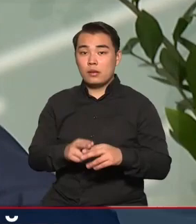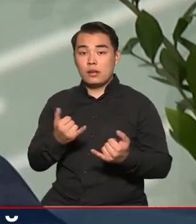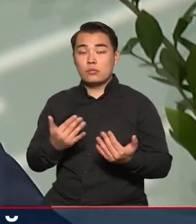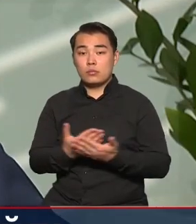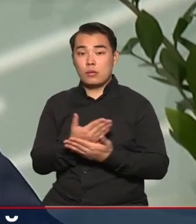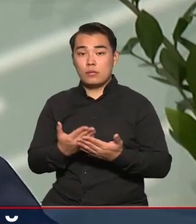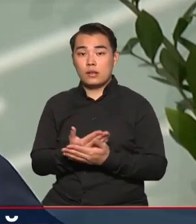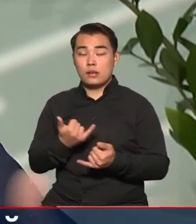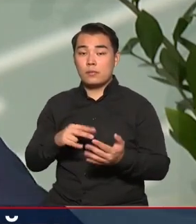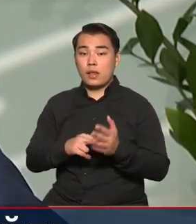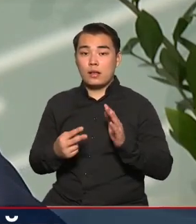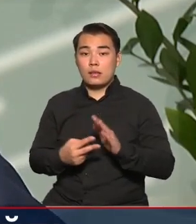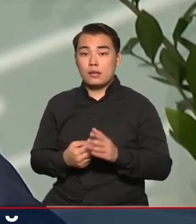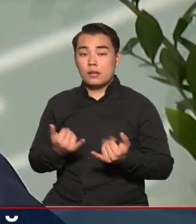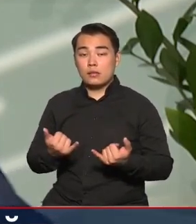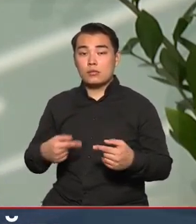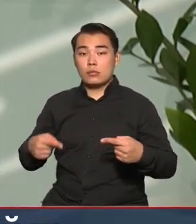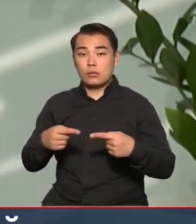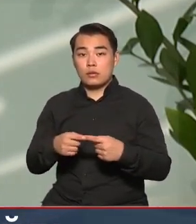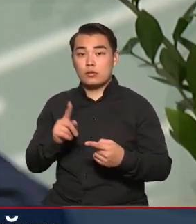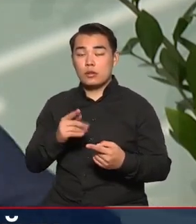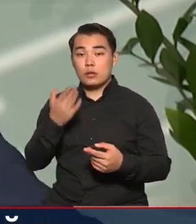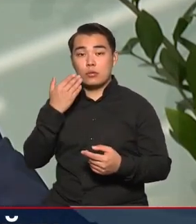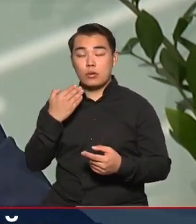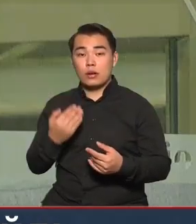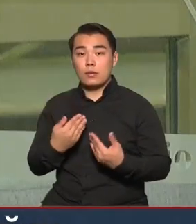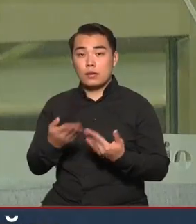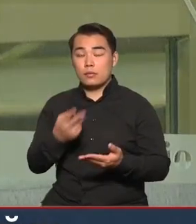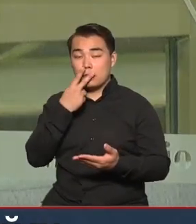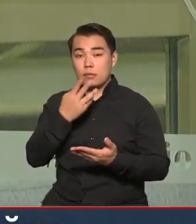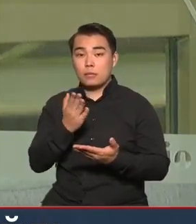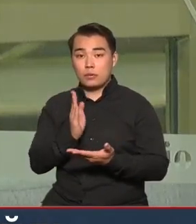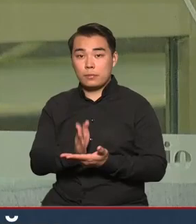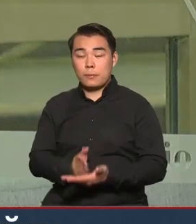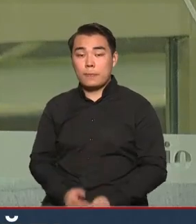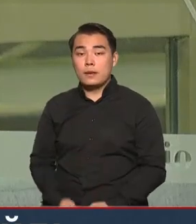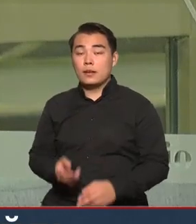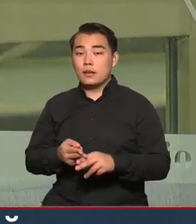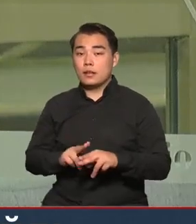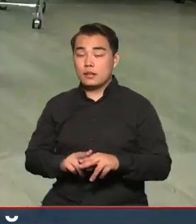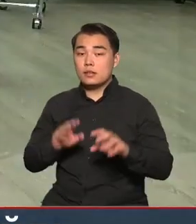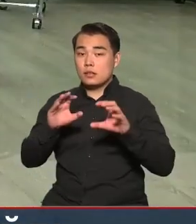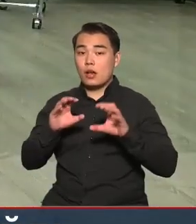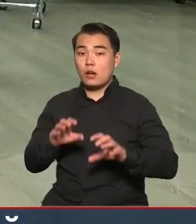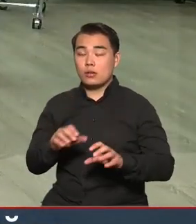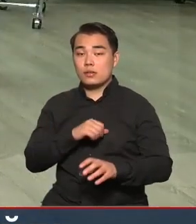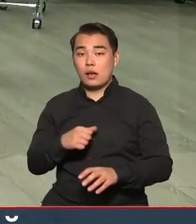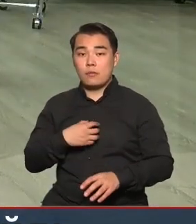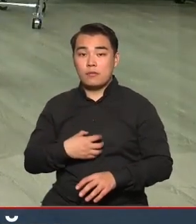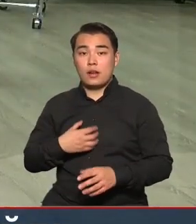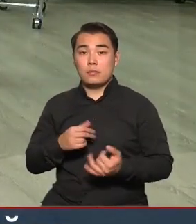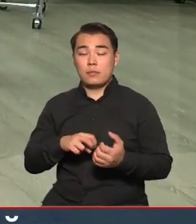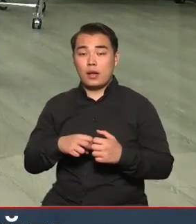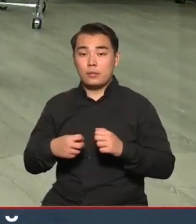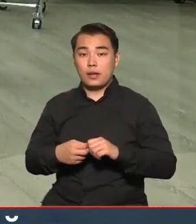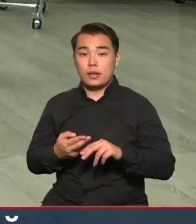алу аясында белгілі бір жаңағы жеңілдіктер қарастырылады. Бұл заңның ең негізгі мәселесі,